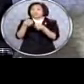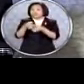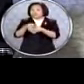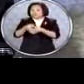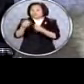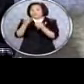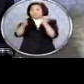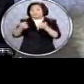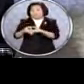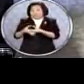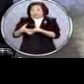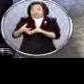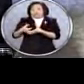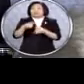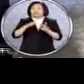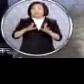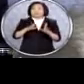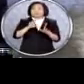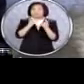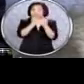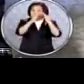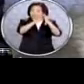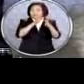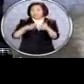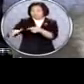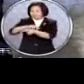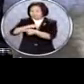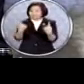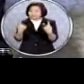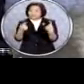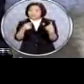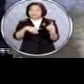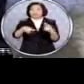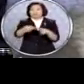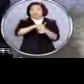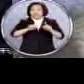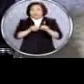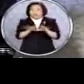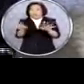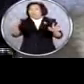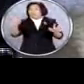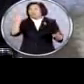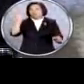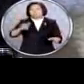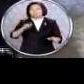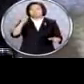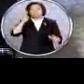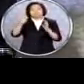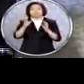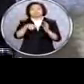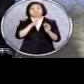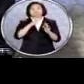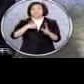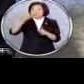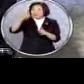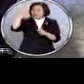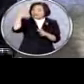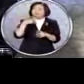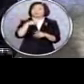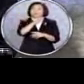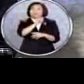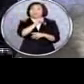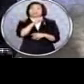现在使得台北市是全台湾宽频运用最广的城市。因此我很早就开始希望把这个 M 台